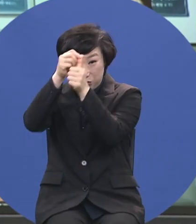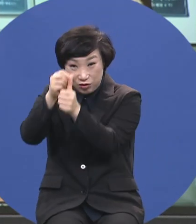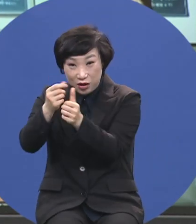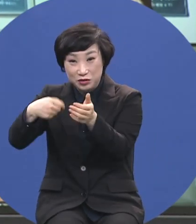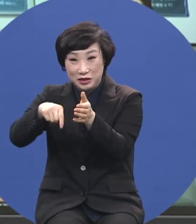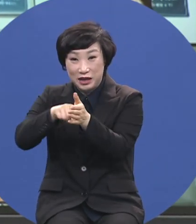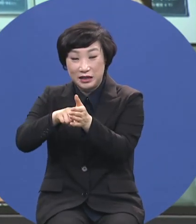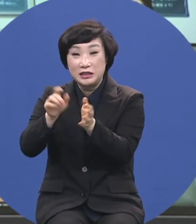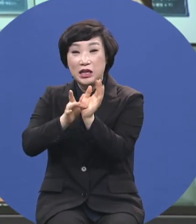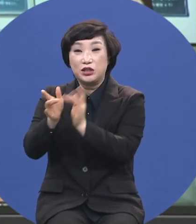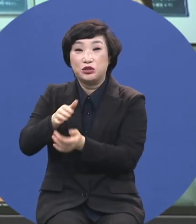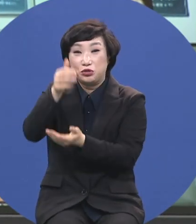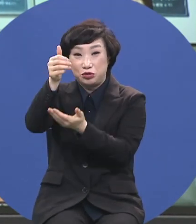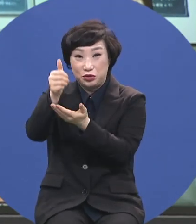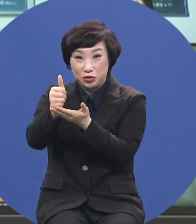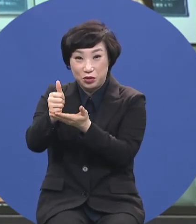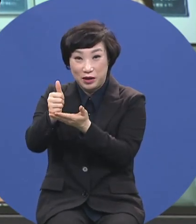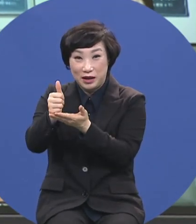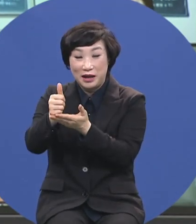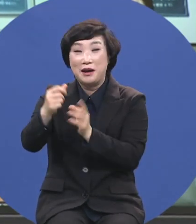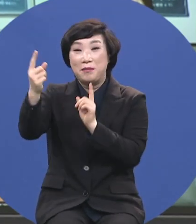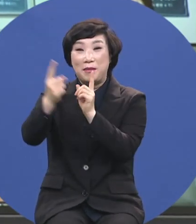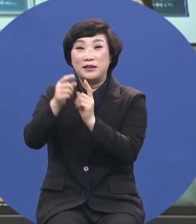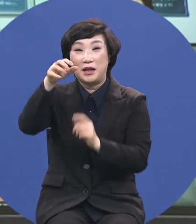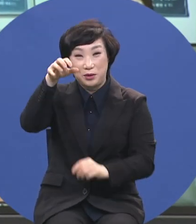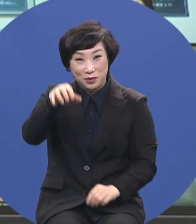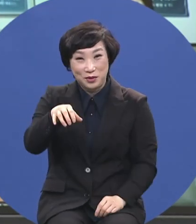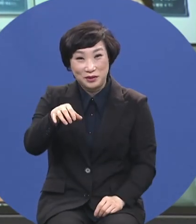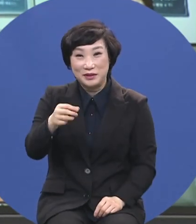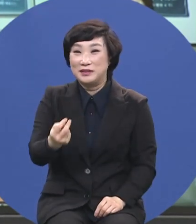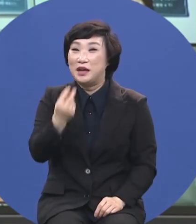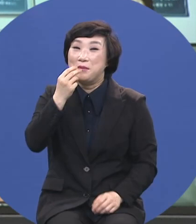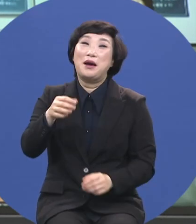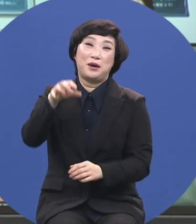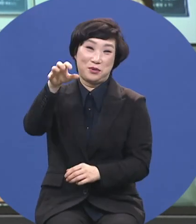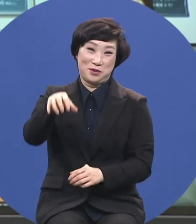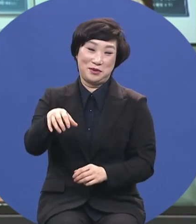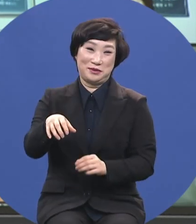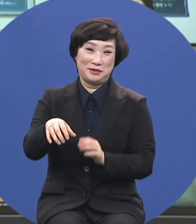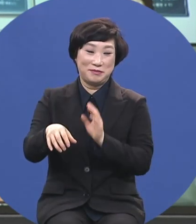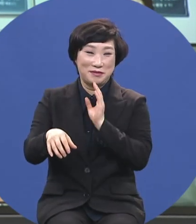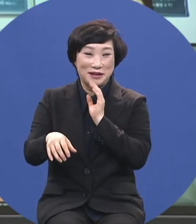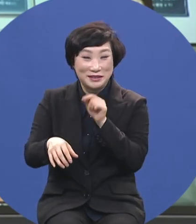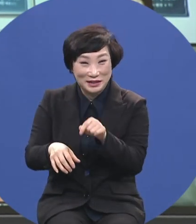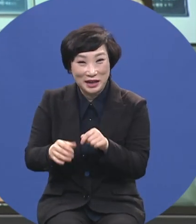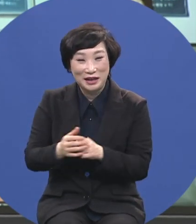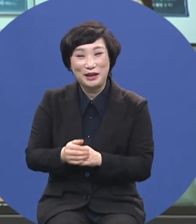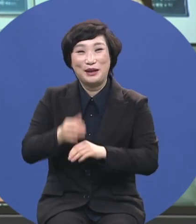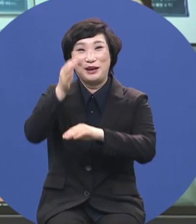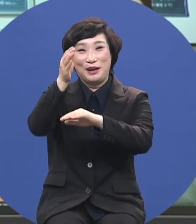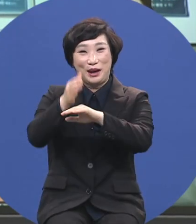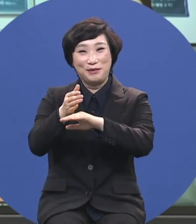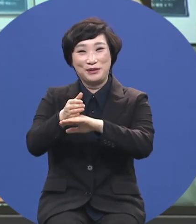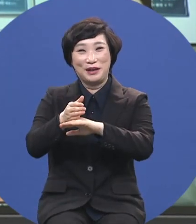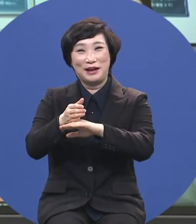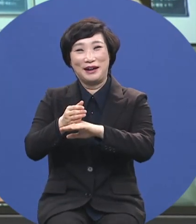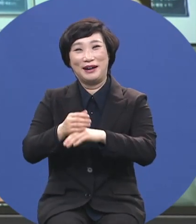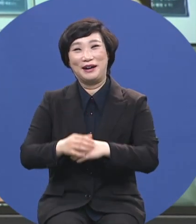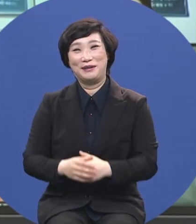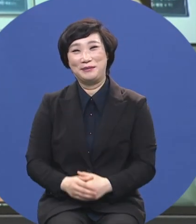살려주시려는 예수 그리스도와 만나는 생명의 장소, 얼마나 감사하냐 그